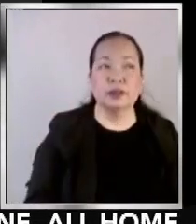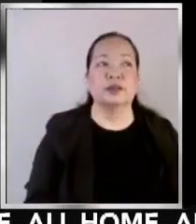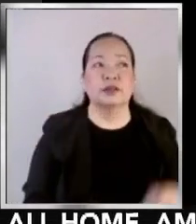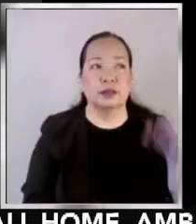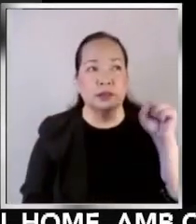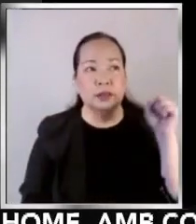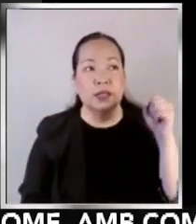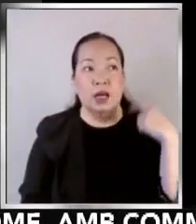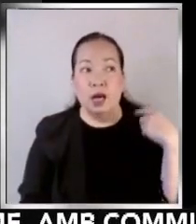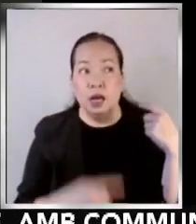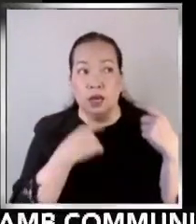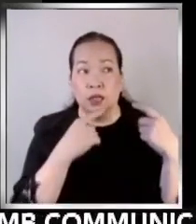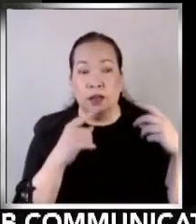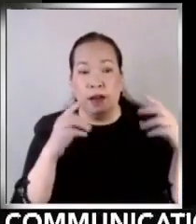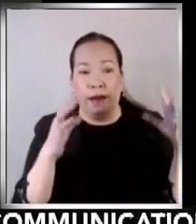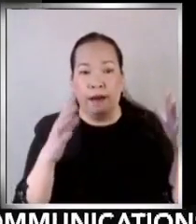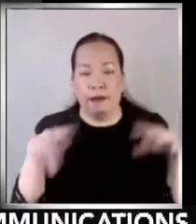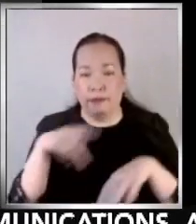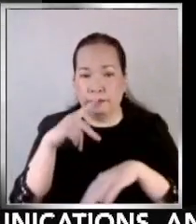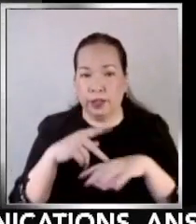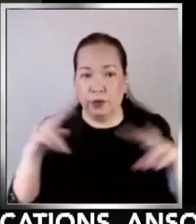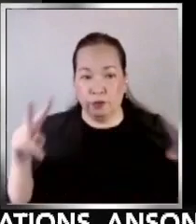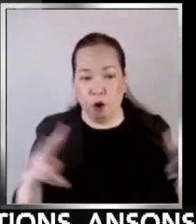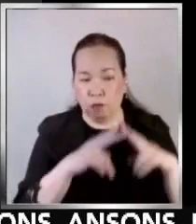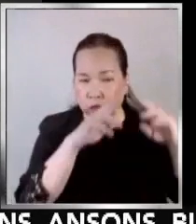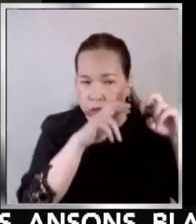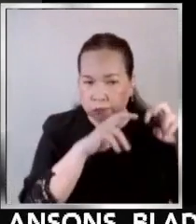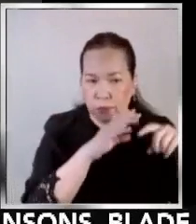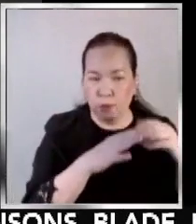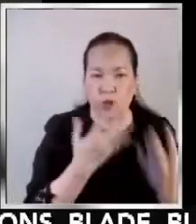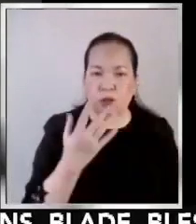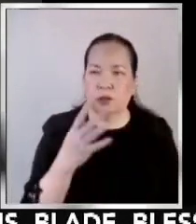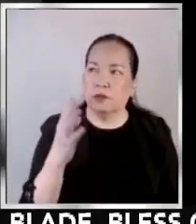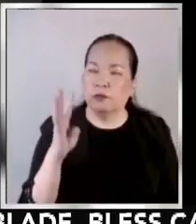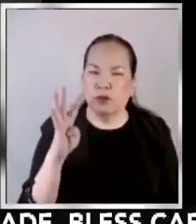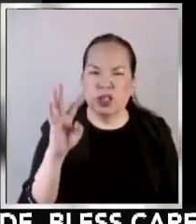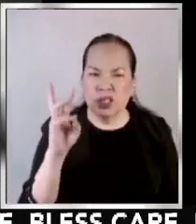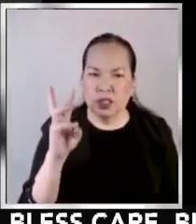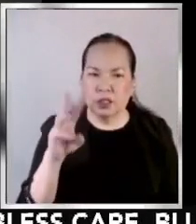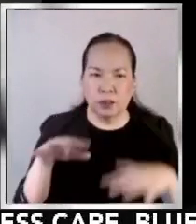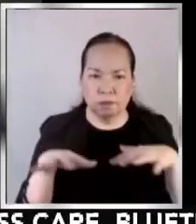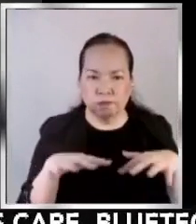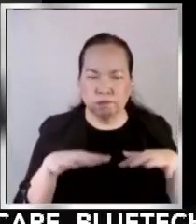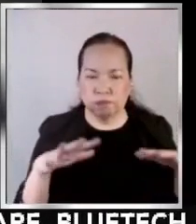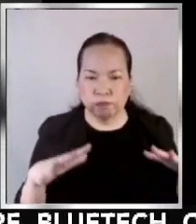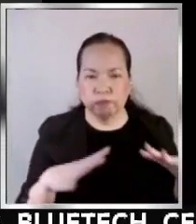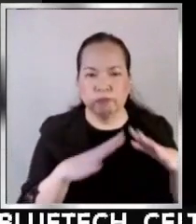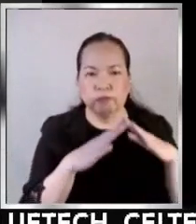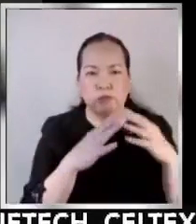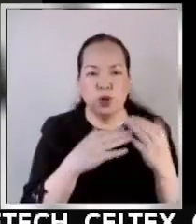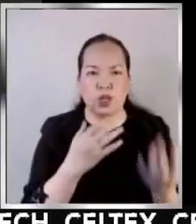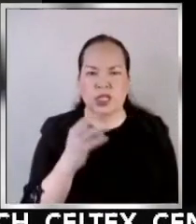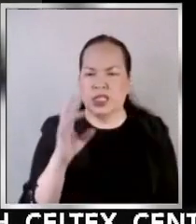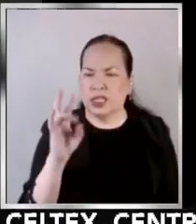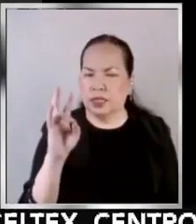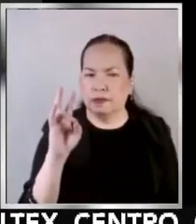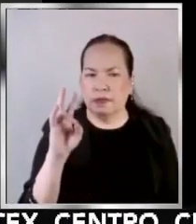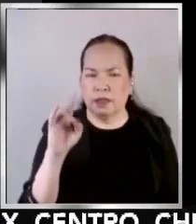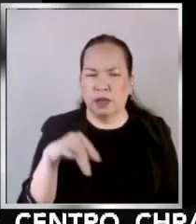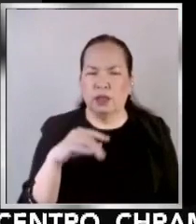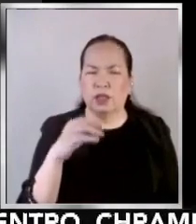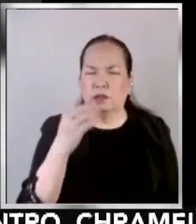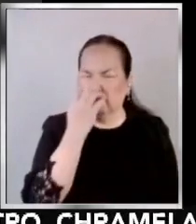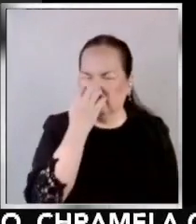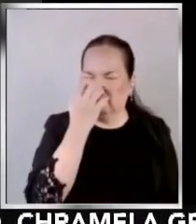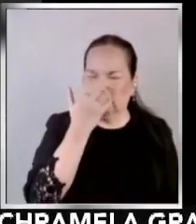sa nakalipas na 24 oras, 46 volcanic tremors, mahigit 7,000 tons na sulfur dioxide emission na pagsingaw